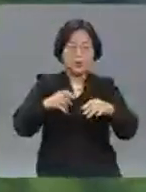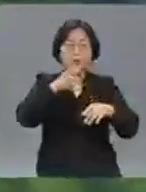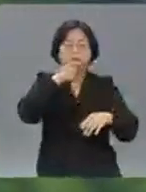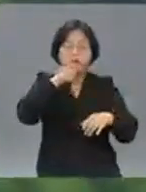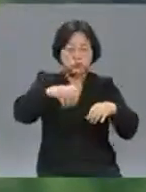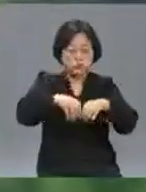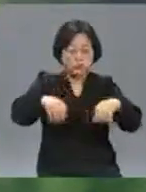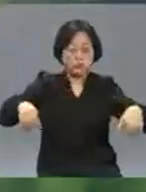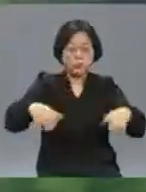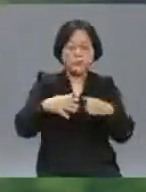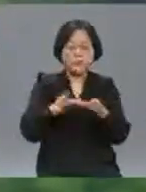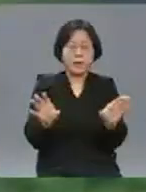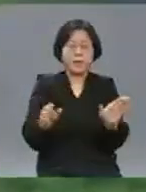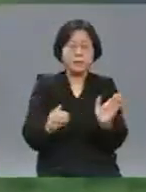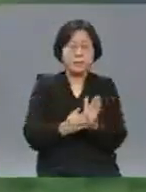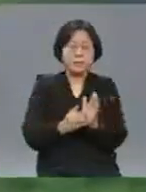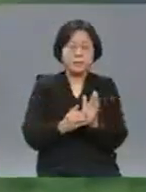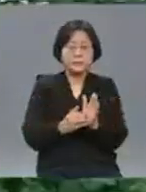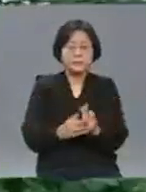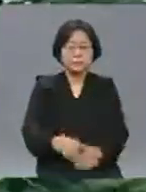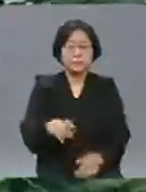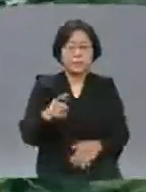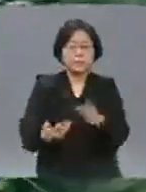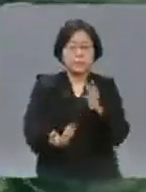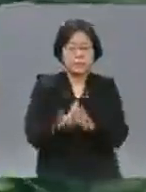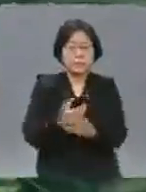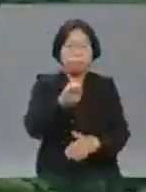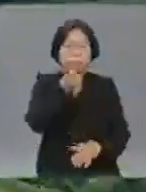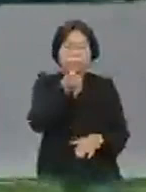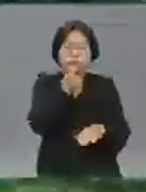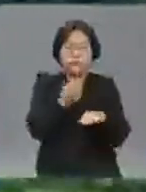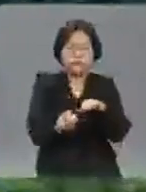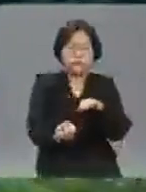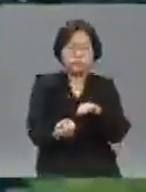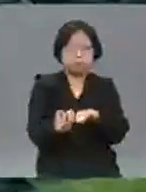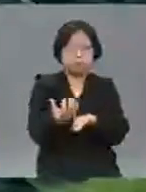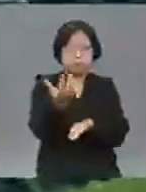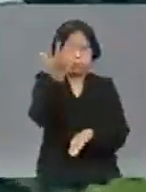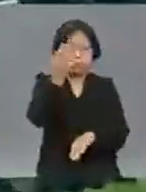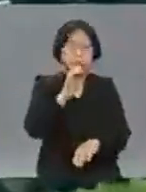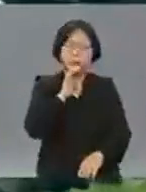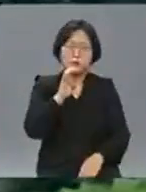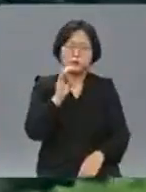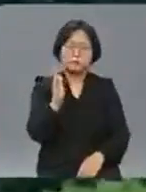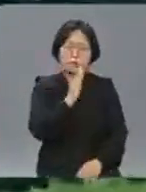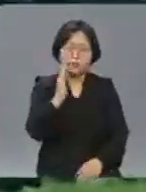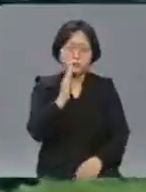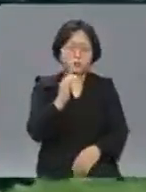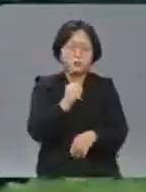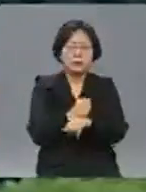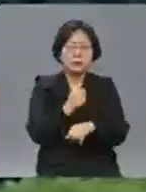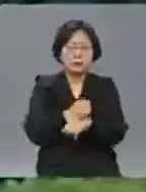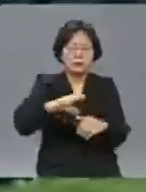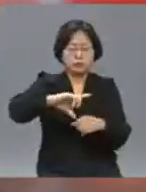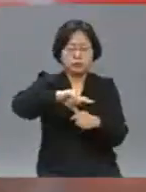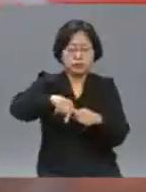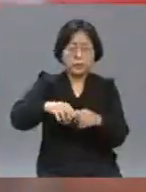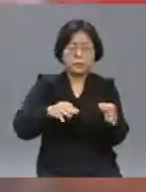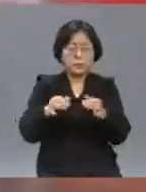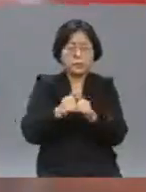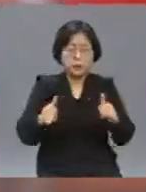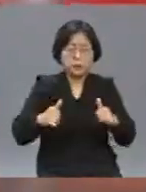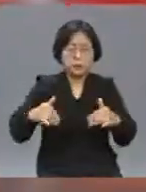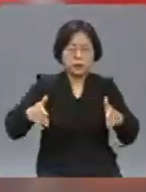매설된 상수도관이 파열됐습니다. 이 사고로 물줄기가 수미터 높이로 40분 넘게 솟구치면서 인근 상가와